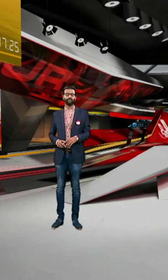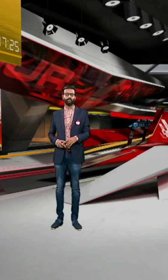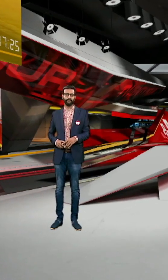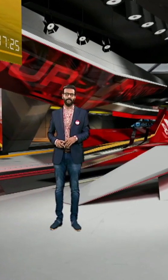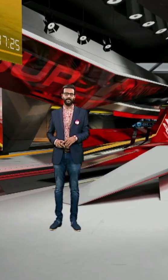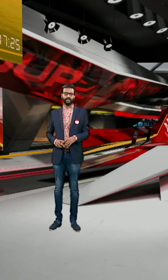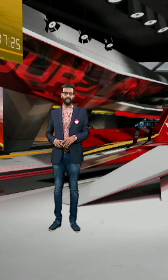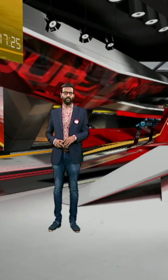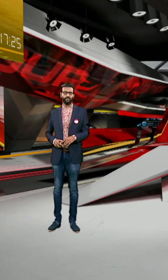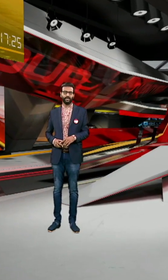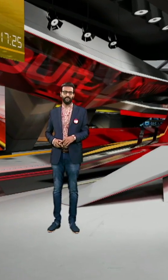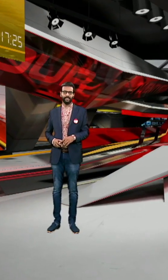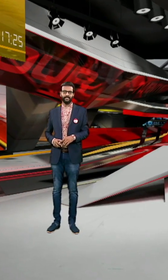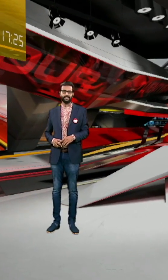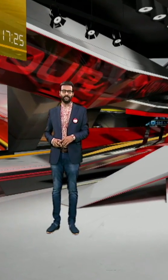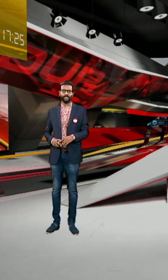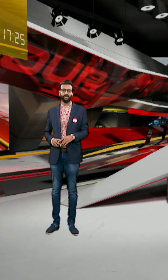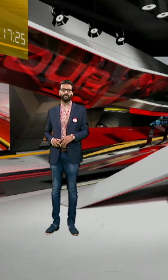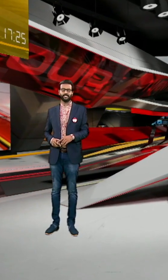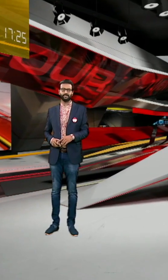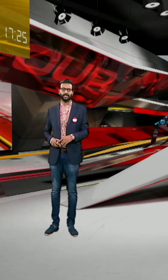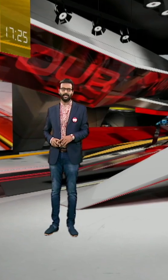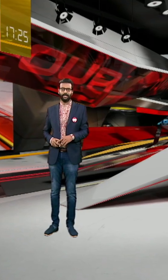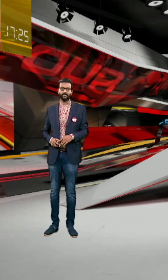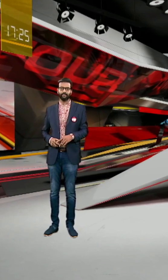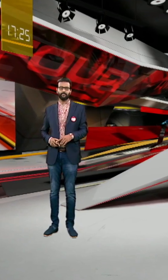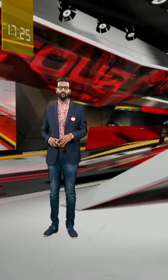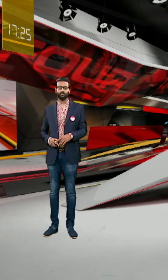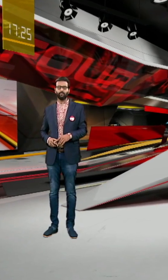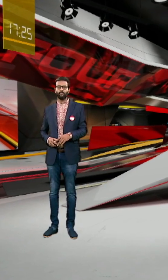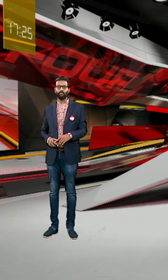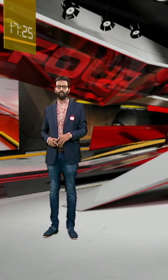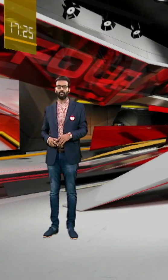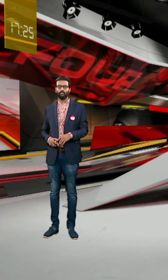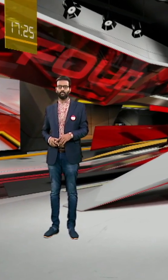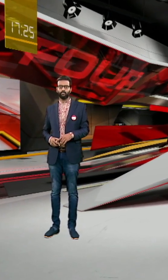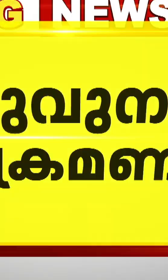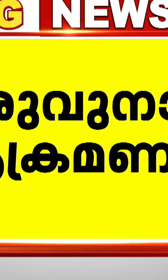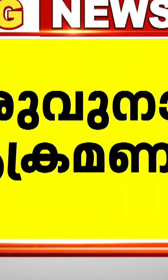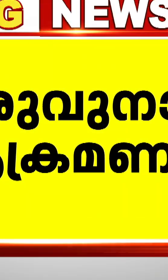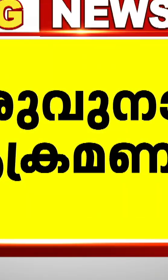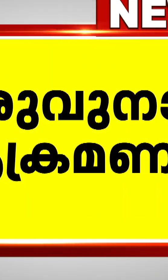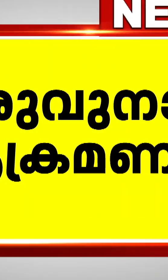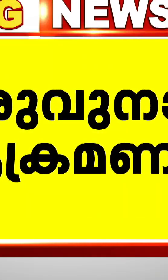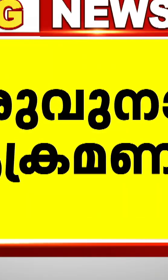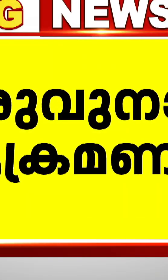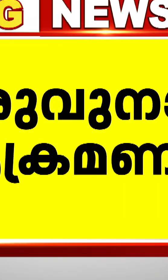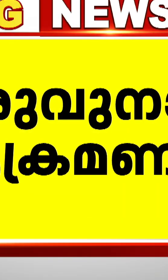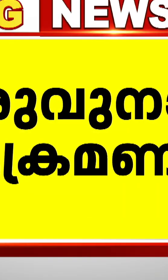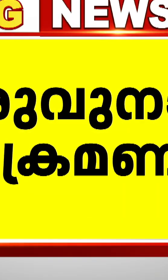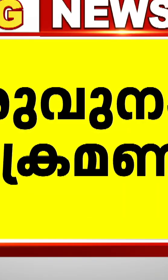അരുൺ പൂപ്പറമ്പ ഇപ്പോൾ വിവരങ്ങളുമായി ചേരുന്നുണ്ട്. അരുൺ, വിശദാംശങ്ങൾ എന്തൊക്കെയാണ്? ഉന്മേഷ്, രാമല്ലൂരിൽ ഇന്ന് ഉച്ചയ്ക്ക് 1